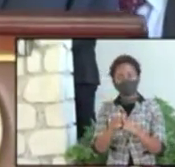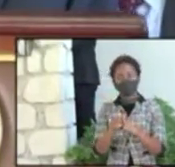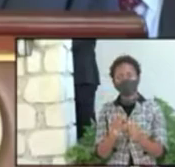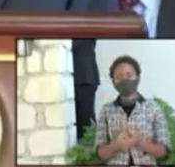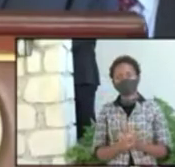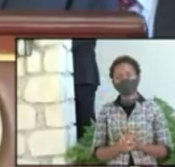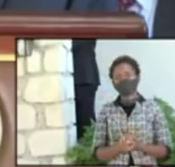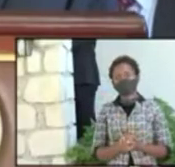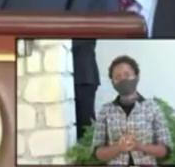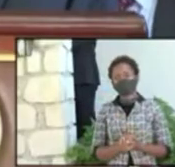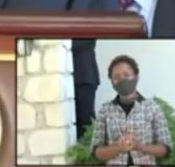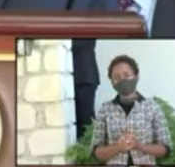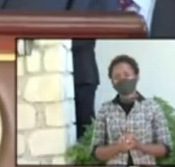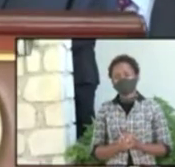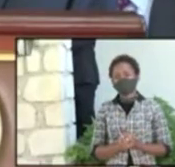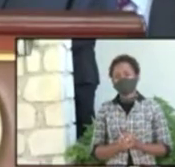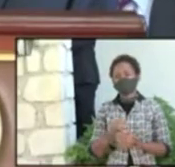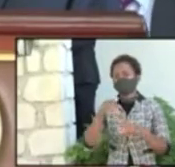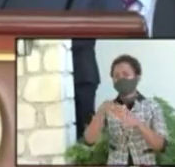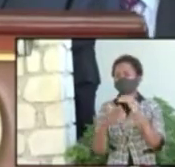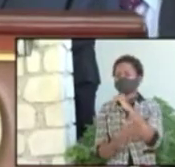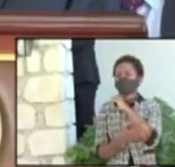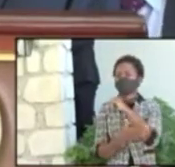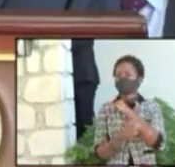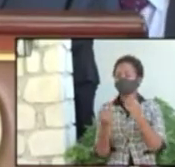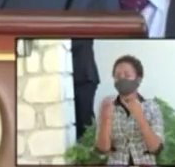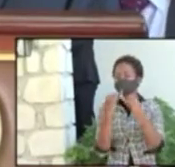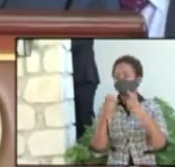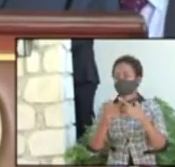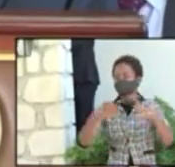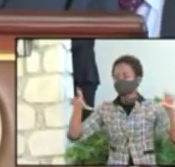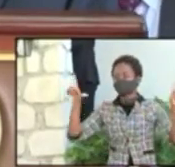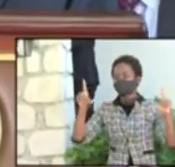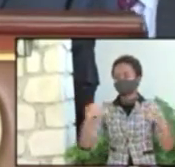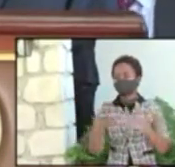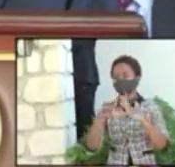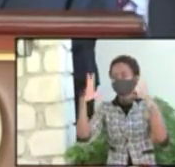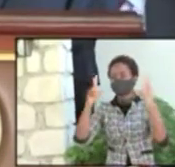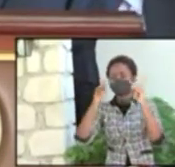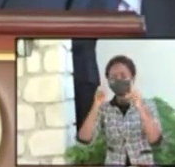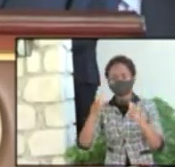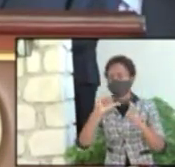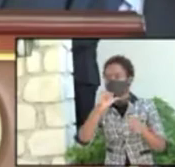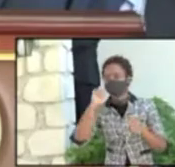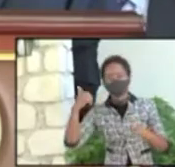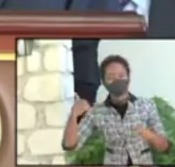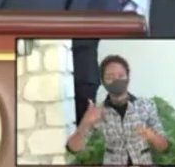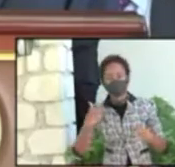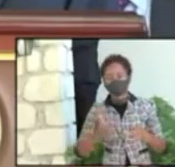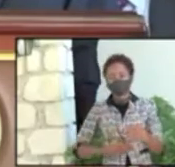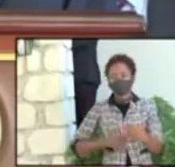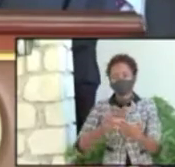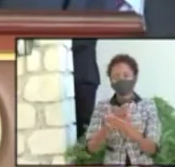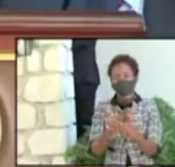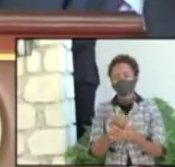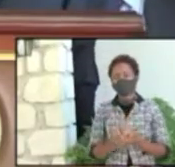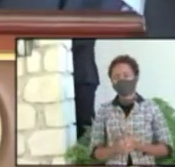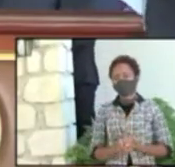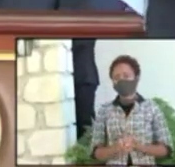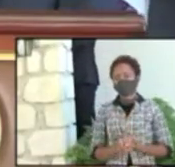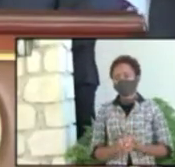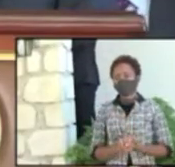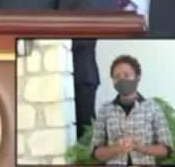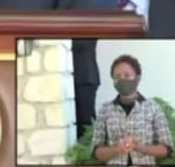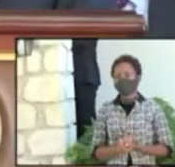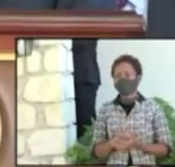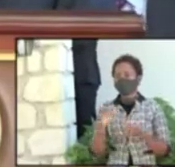Axel, qui depuis le pays, après l'indépendance, il y a une majorité de gens qui n'a pas de acte de naissance.